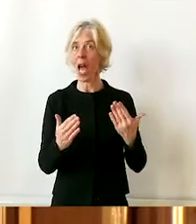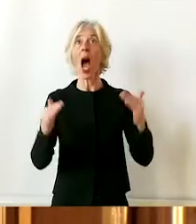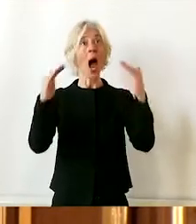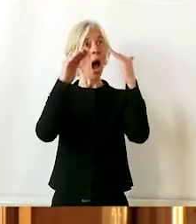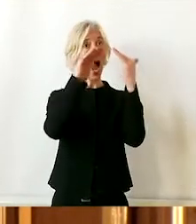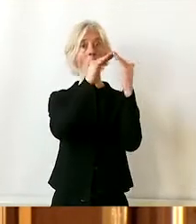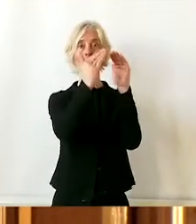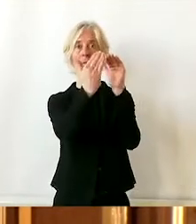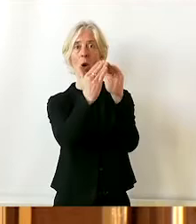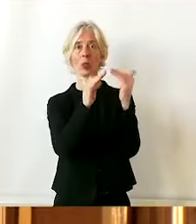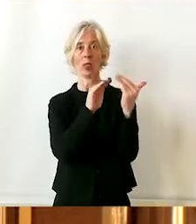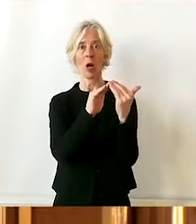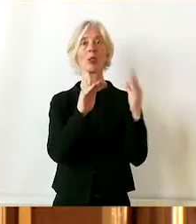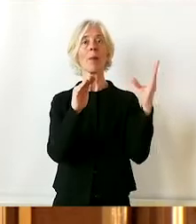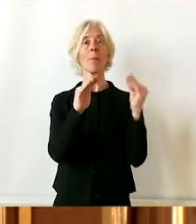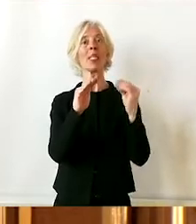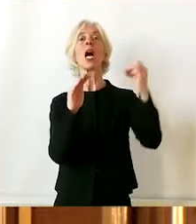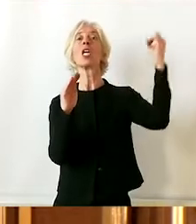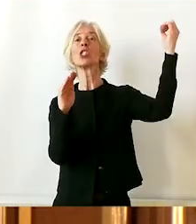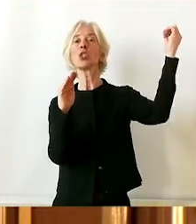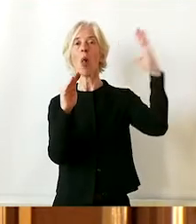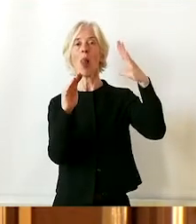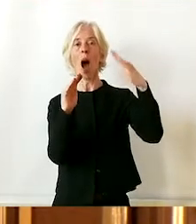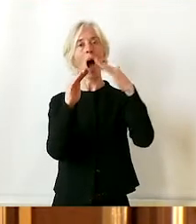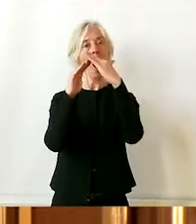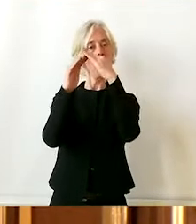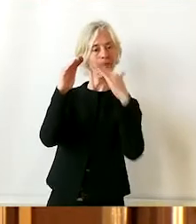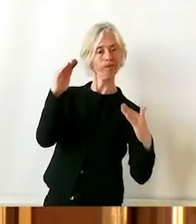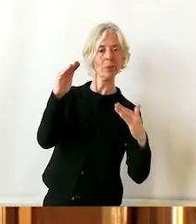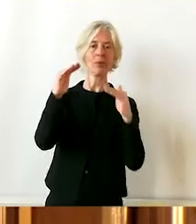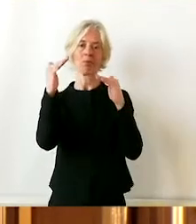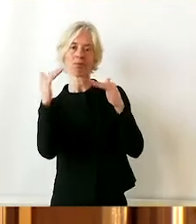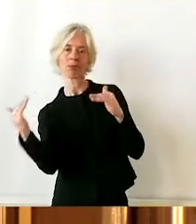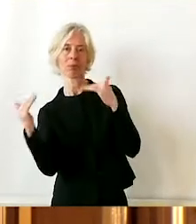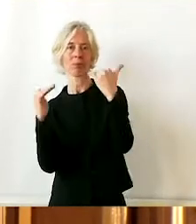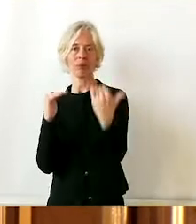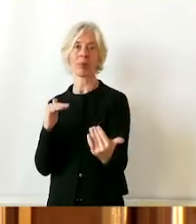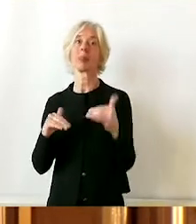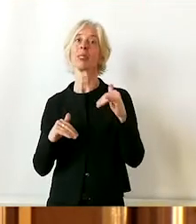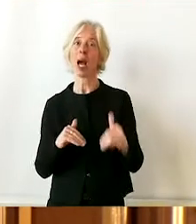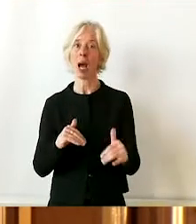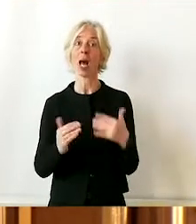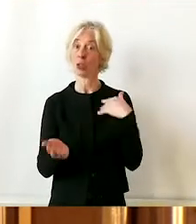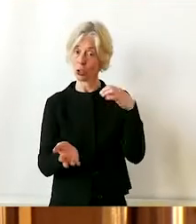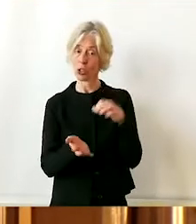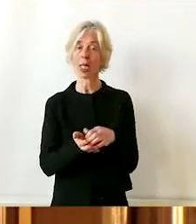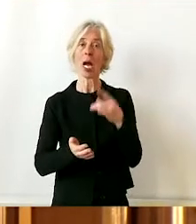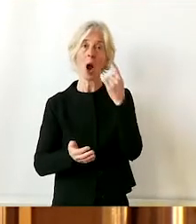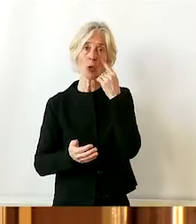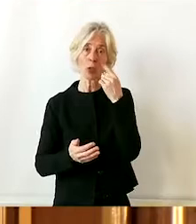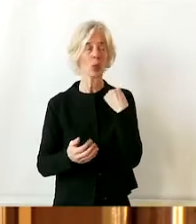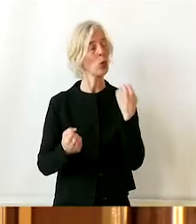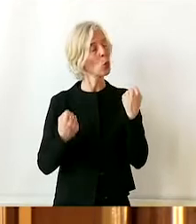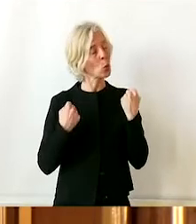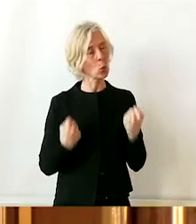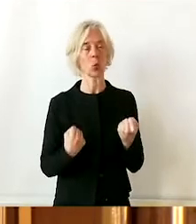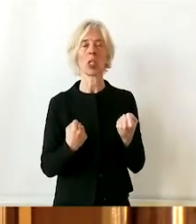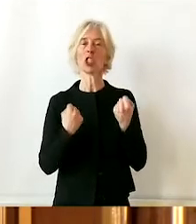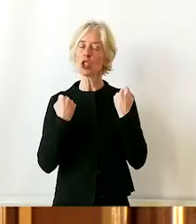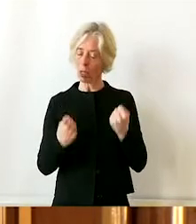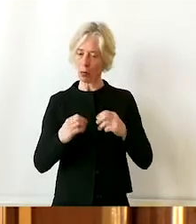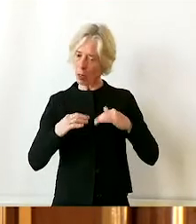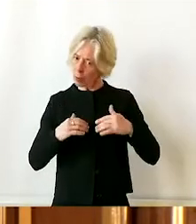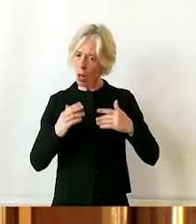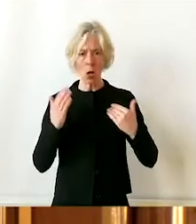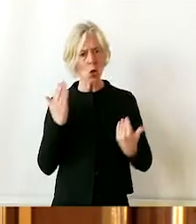glaube ich, als Stadt Augsburg und als Region wahnsinnig stark macht, ist, dass hier starke Initiativen und starke Netzwerke vorhanden sind. Das ist,